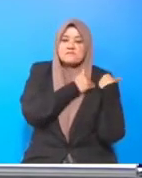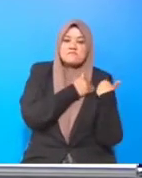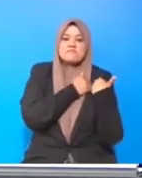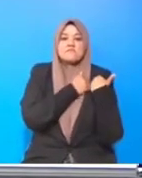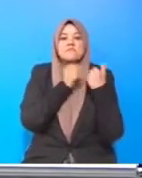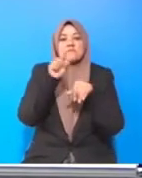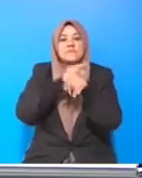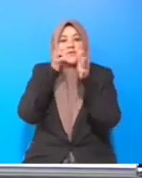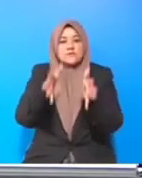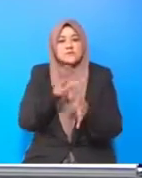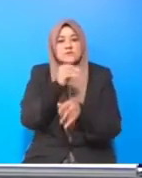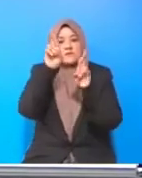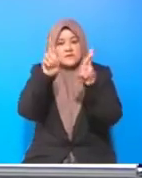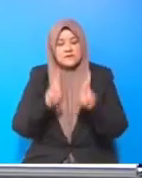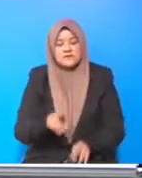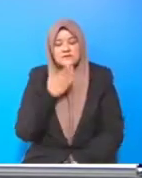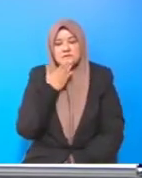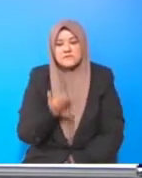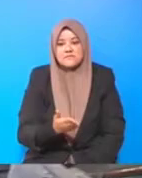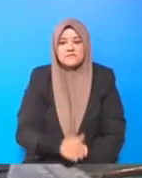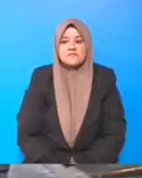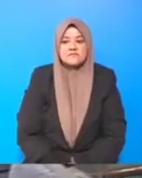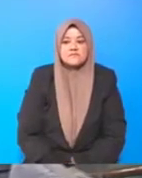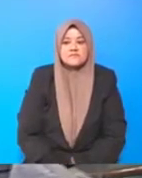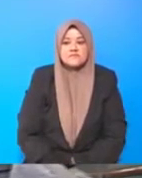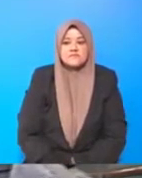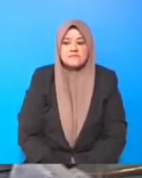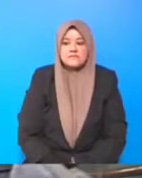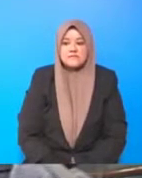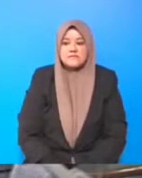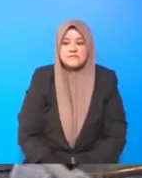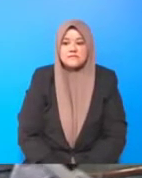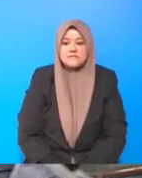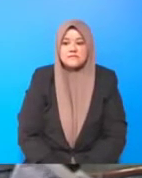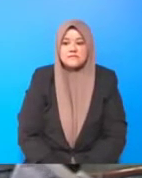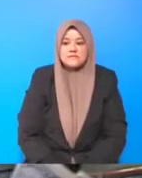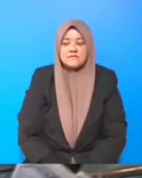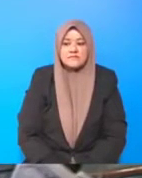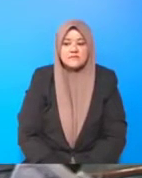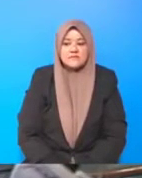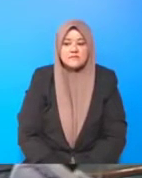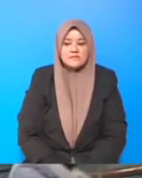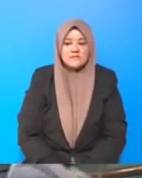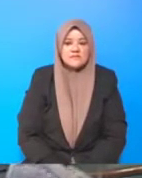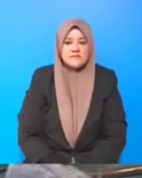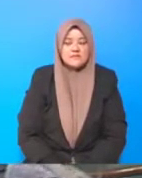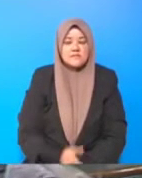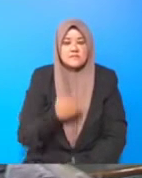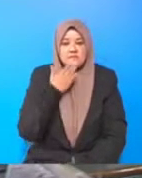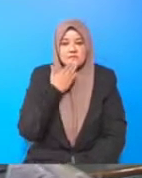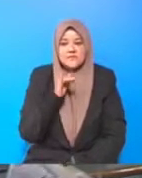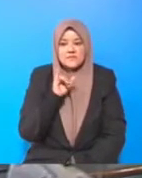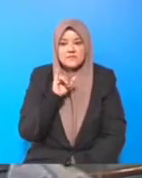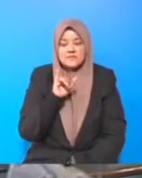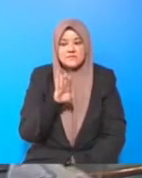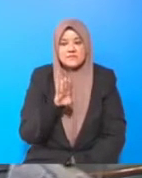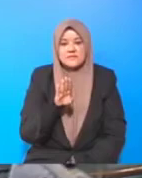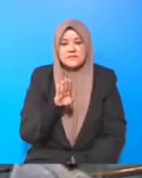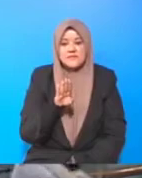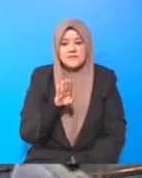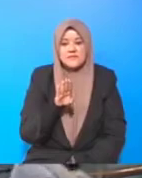dan rakyat secara keseluruhannya mengasih mesin facial mulai soal tambahan sama terima kasih letaknya betul